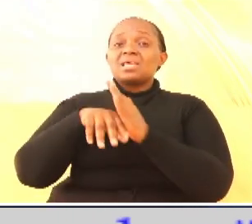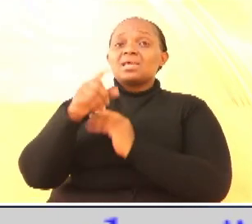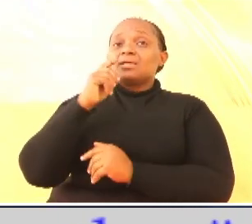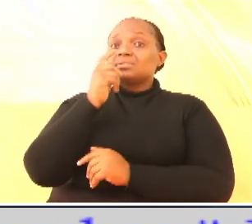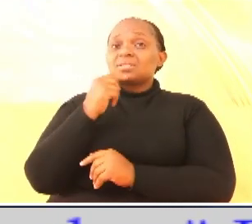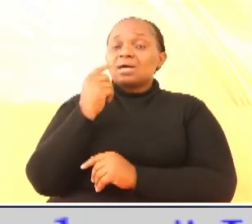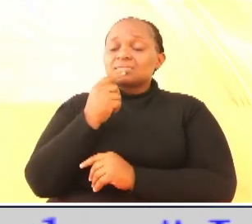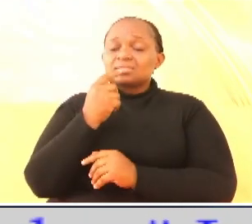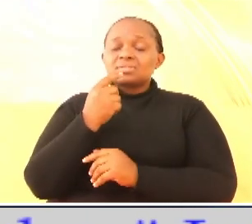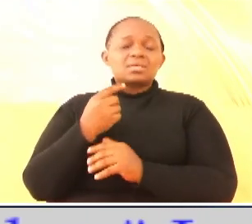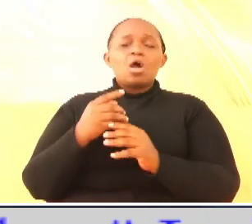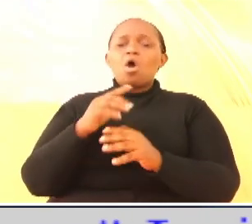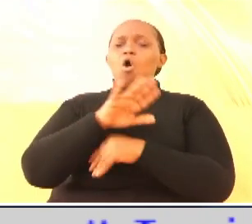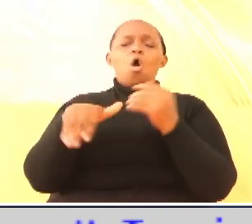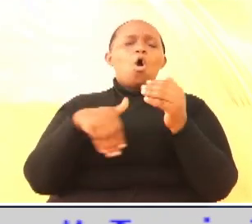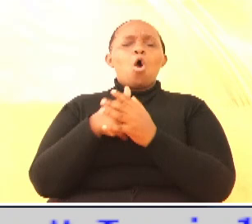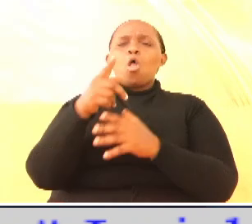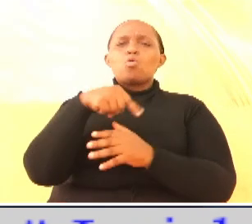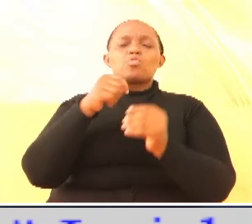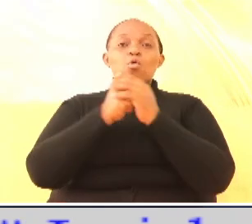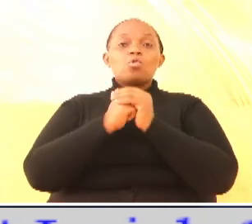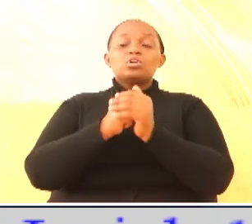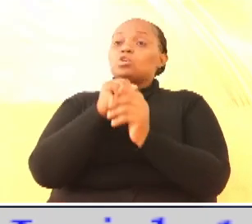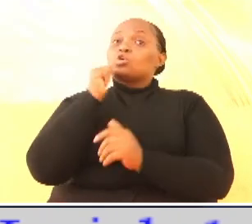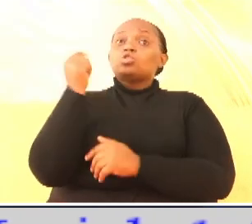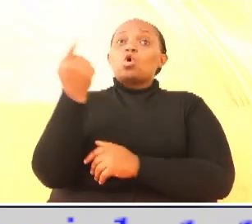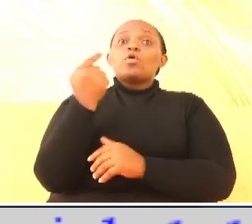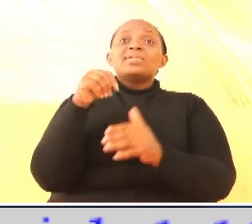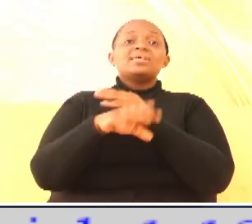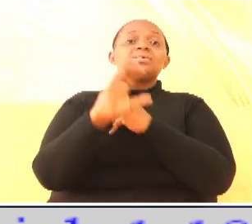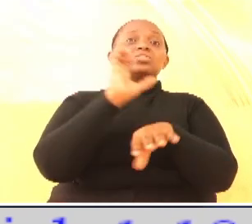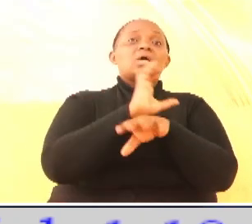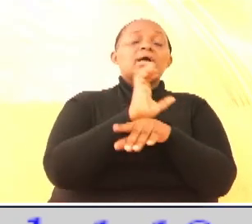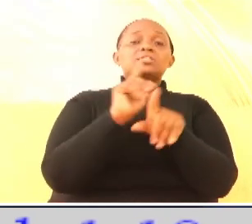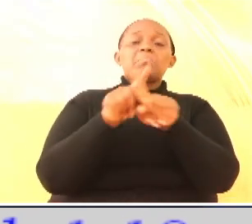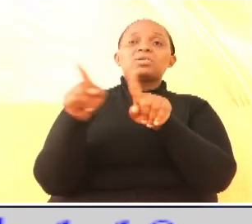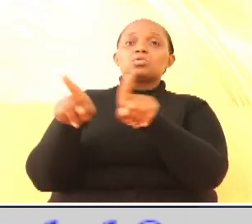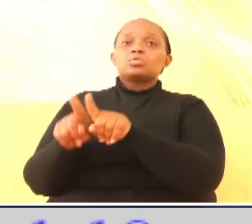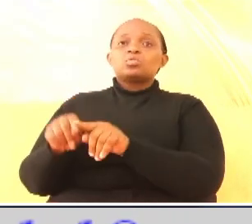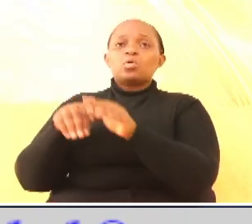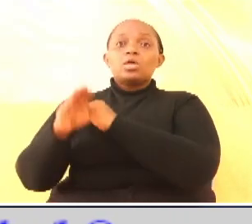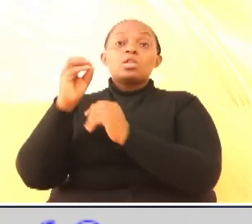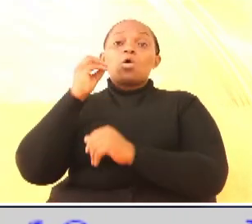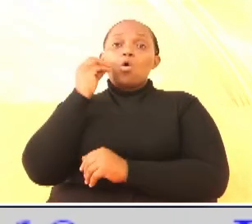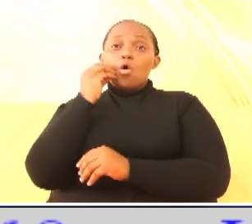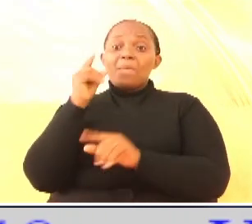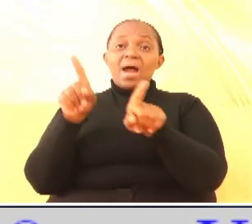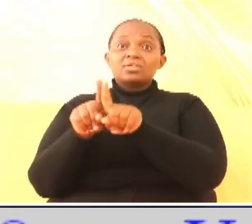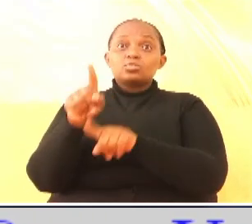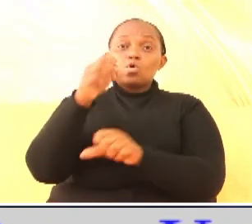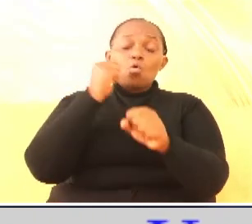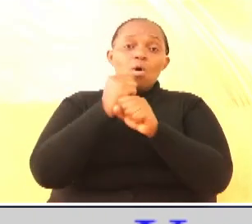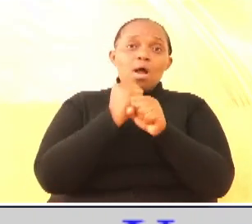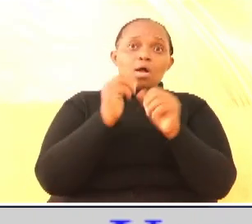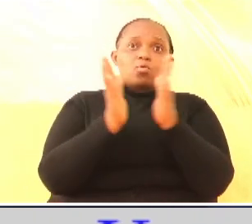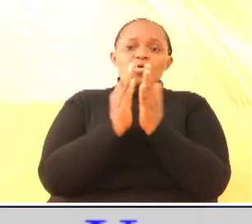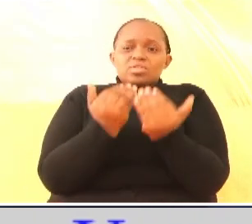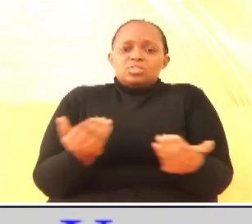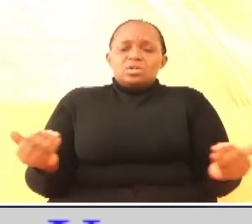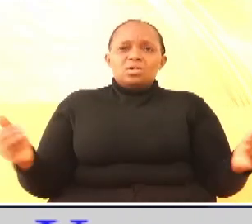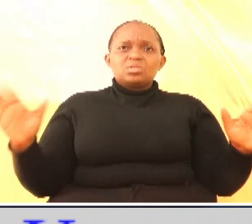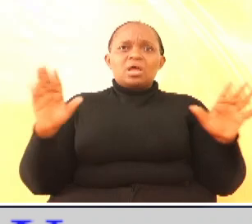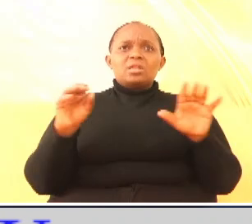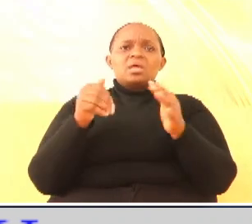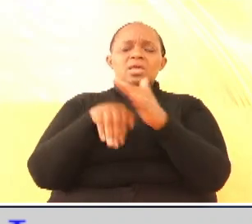kumuabudu Bwana, kazi hiyo yote na si kanisani pekee, hata huko nyumbani. Unapofanya kazi ya mzazi na mtoto huko kwa ofisi, huko